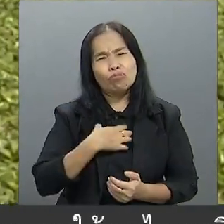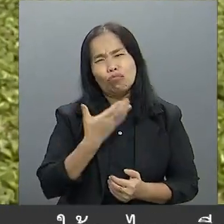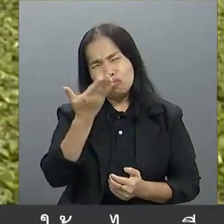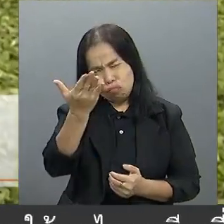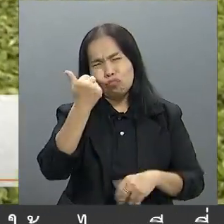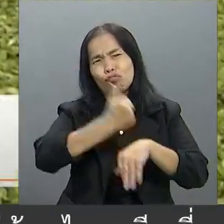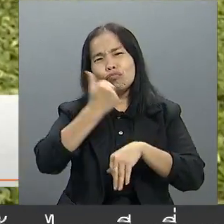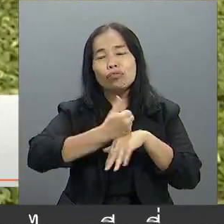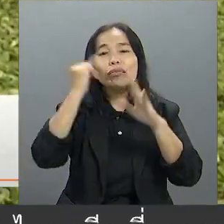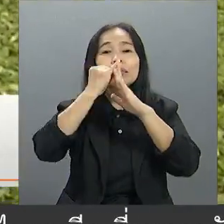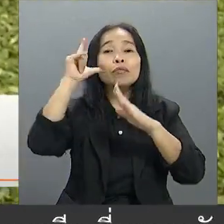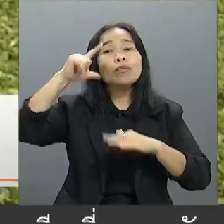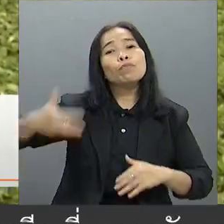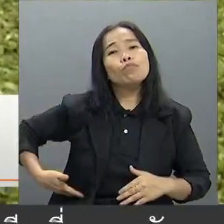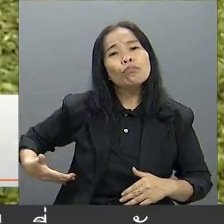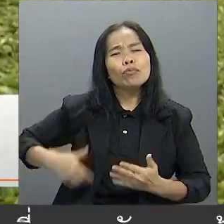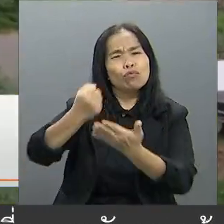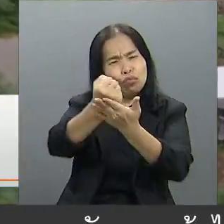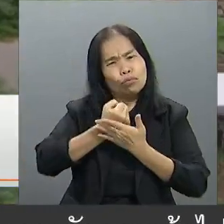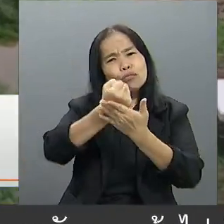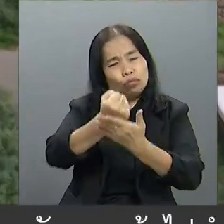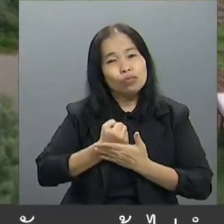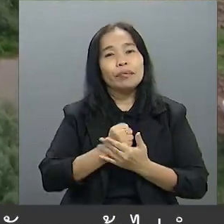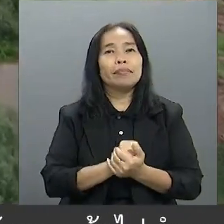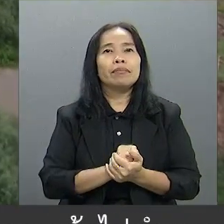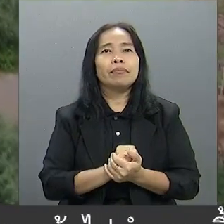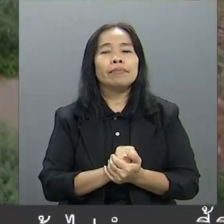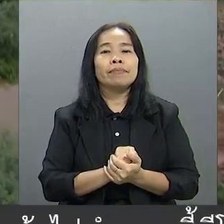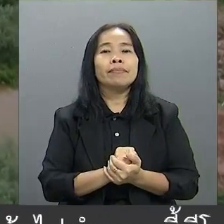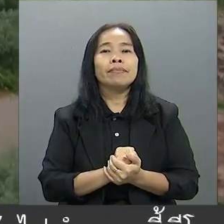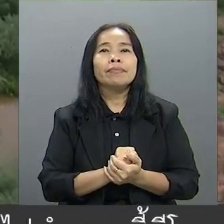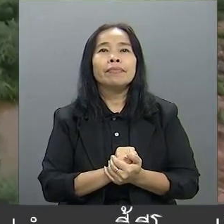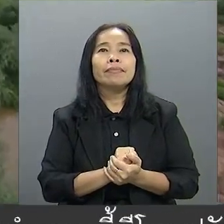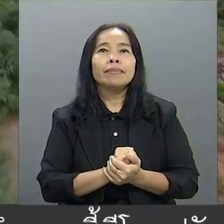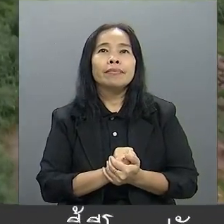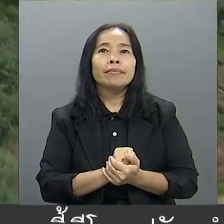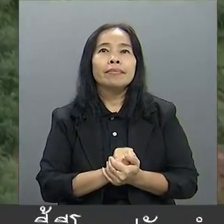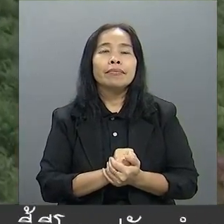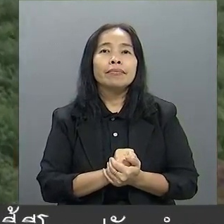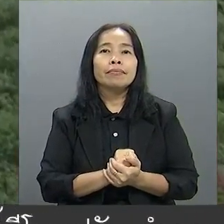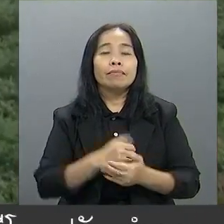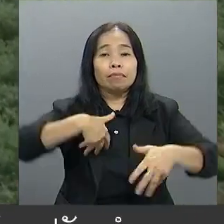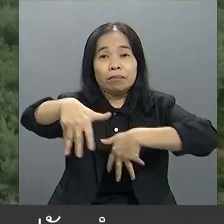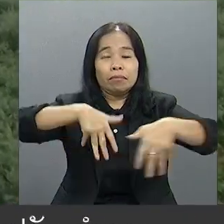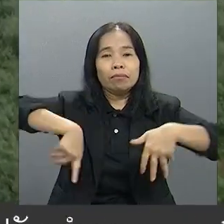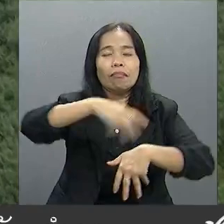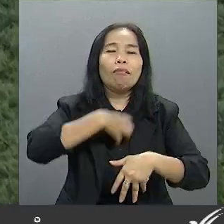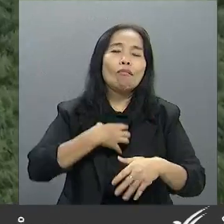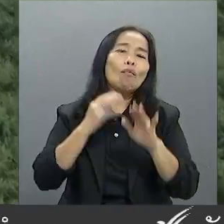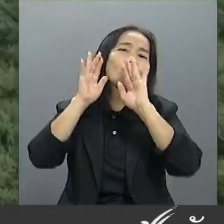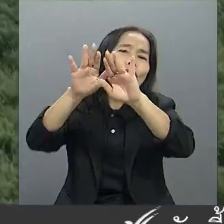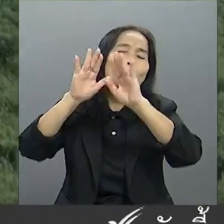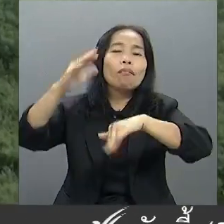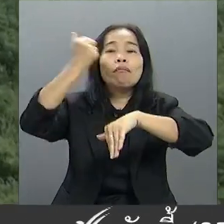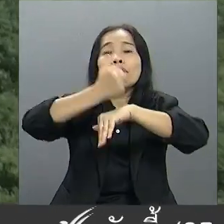ยชาวบ้านหน่อยจ้ะ ชาวบ้านอยากฝากถึงผู้ว่าราชการจังหวัดลพบุรีเลย